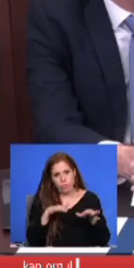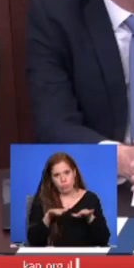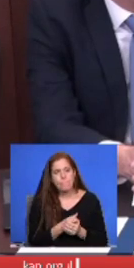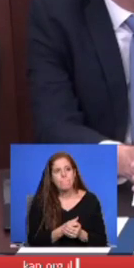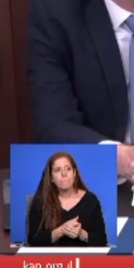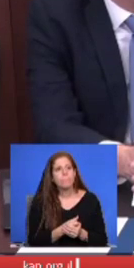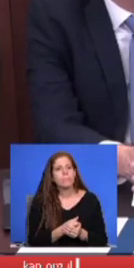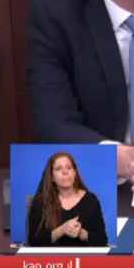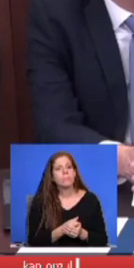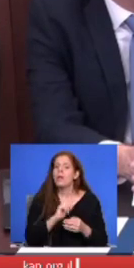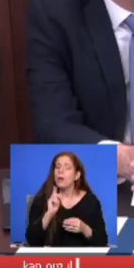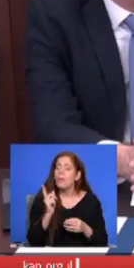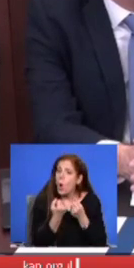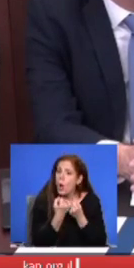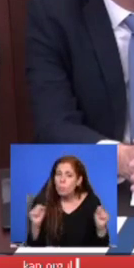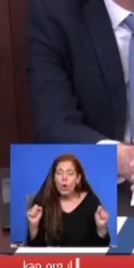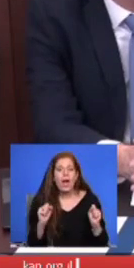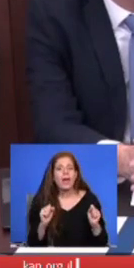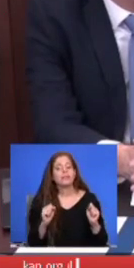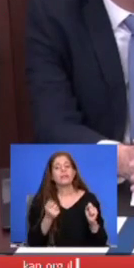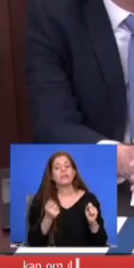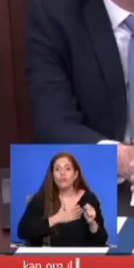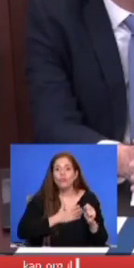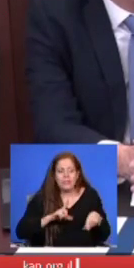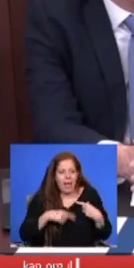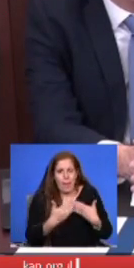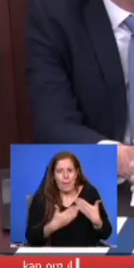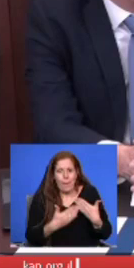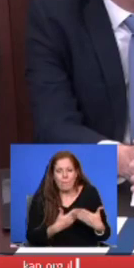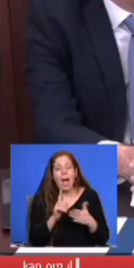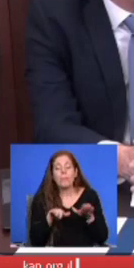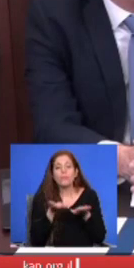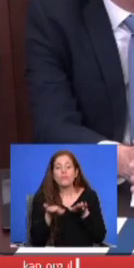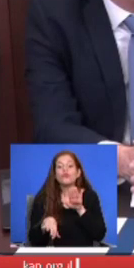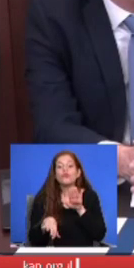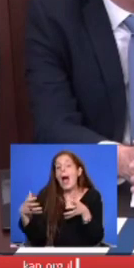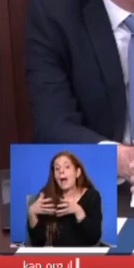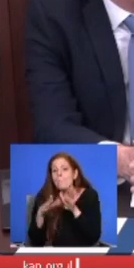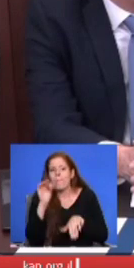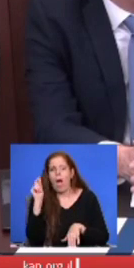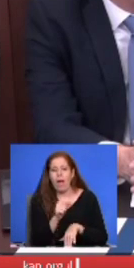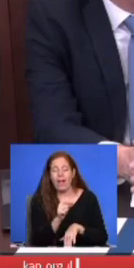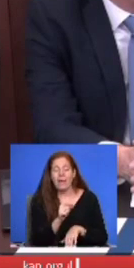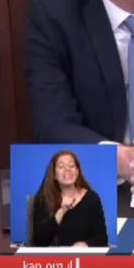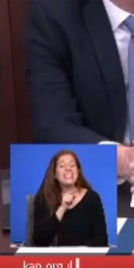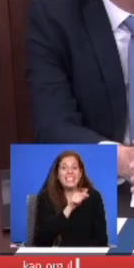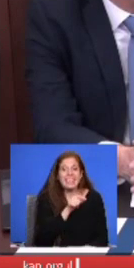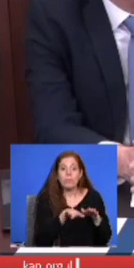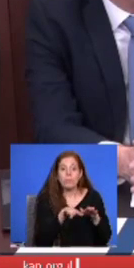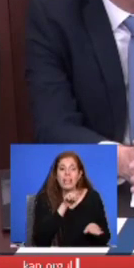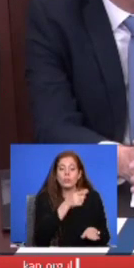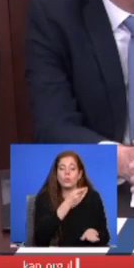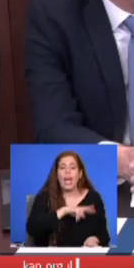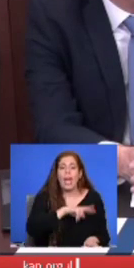בכל דמוקרטיה מתוקנת וחפצת חיים, הממשלה הנבחרת על ידי העם, היא זאת שאחראית על הצבא, על